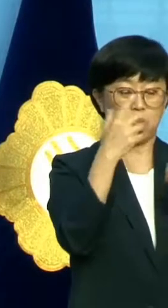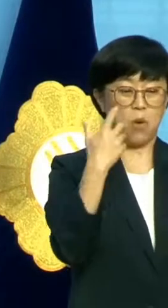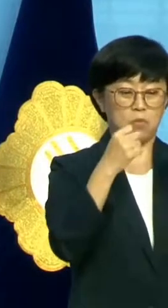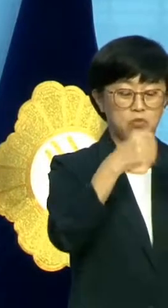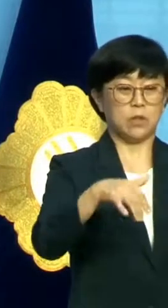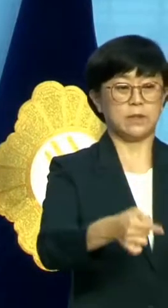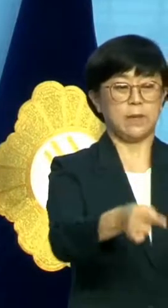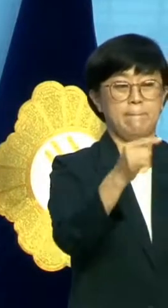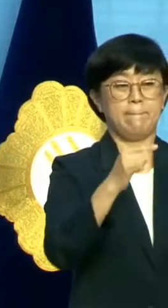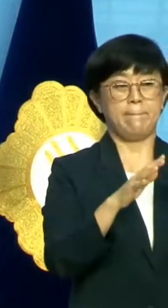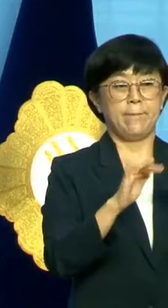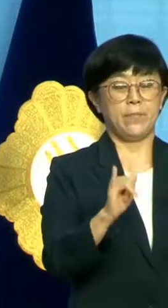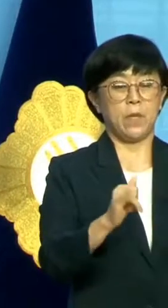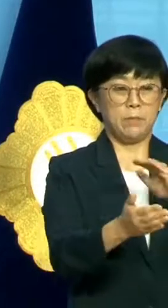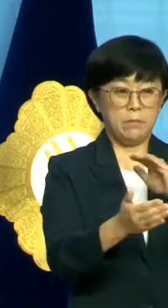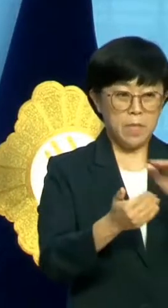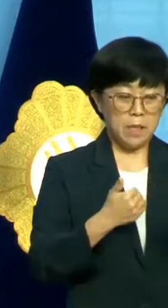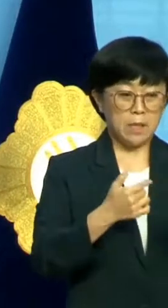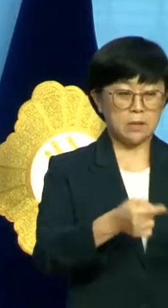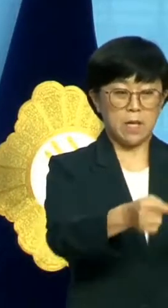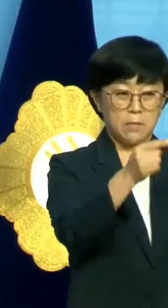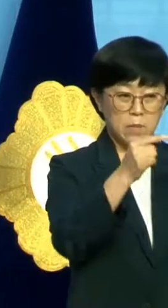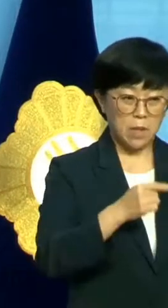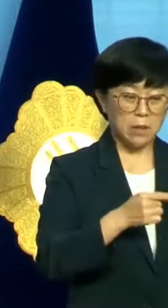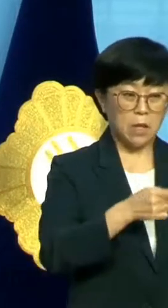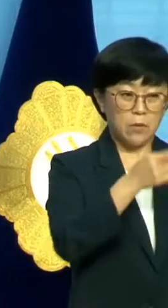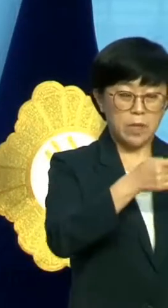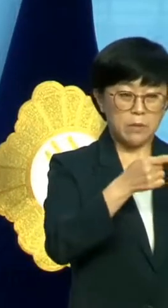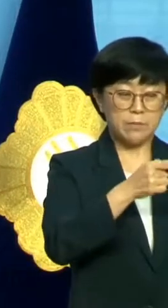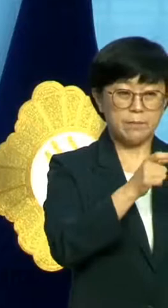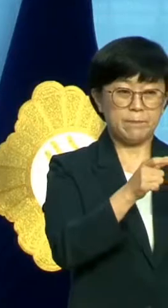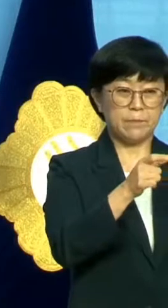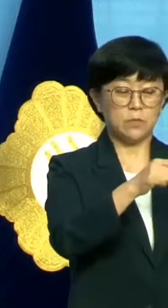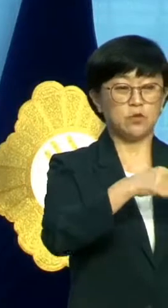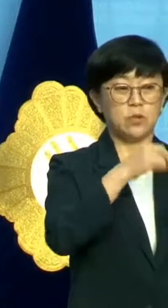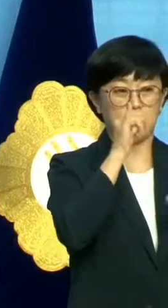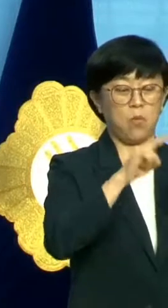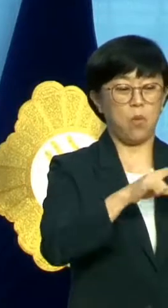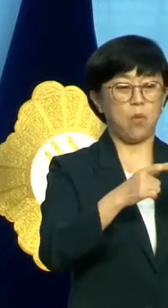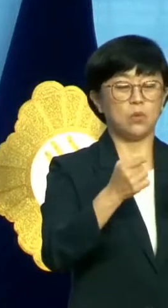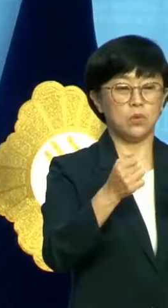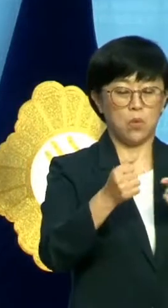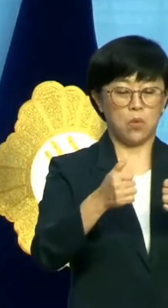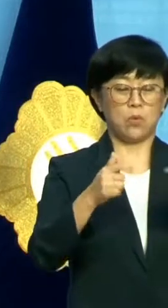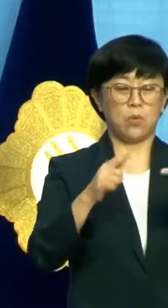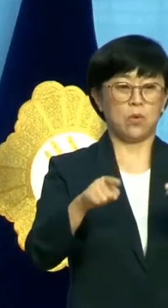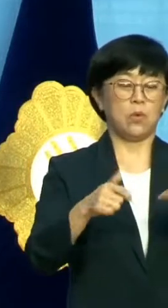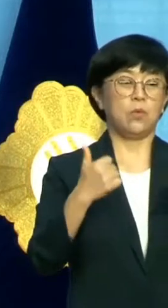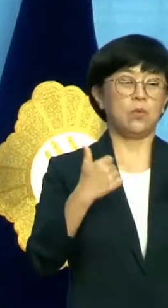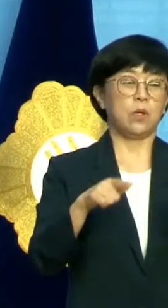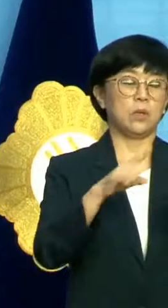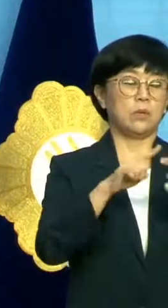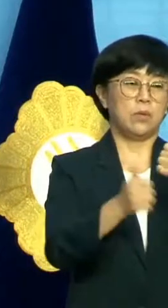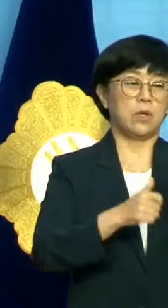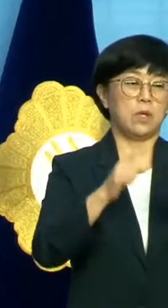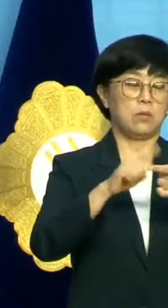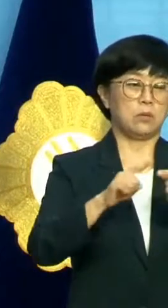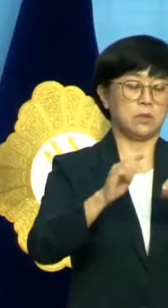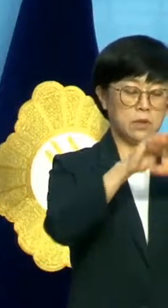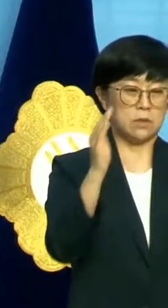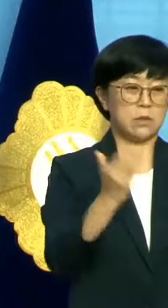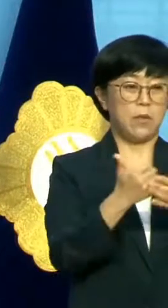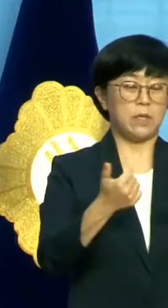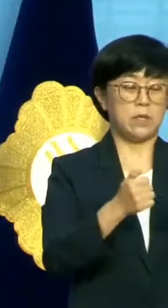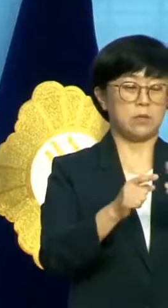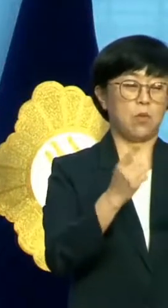참석자는 사전에 참석 명단을 제출 하도록 하였으며 소위원회 도 전체 회의장에서 계획하도록 09 하고